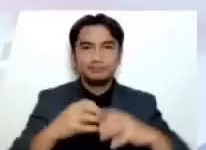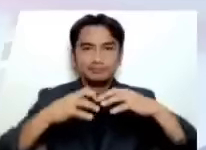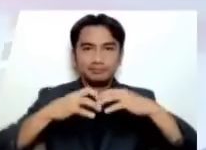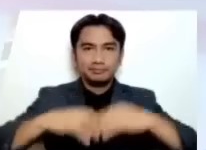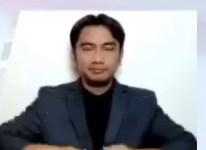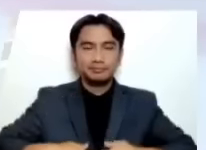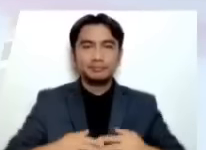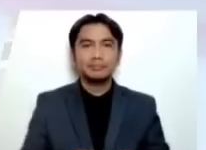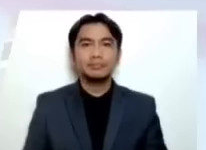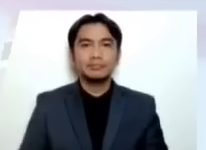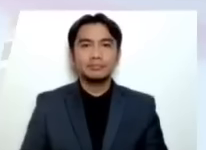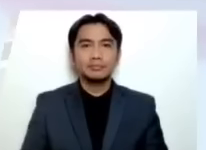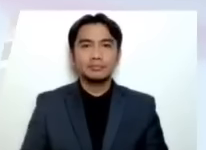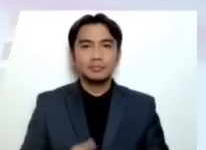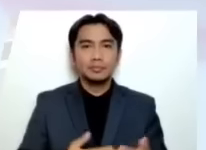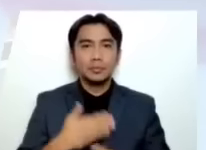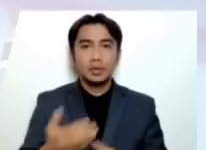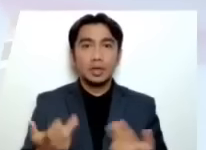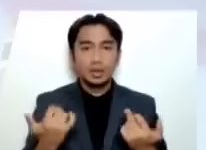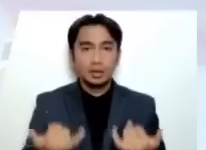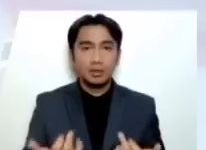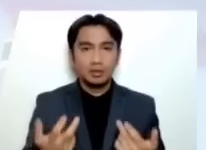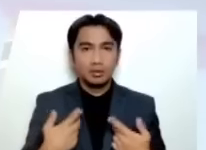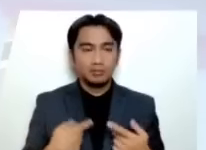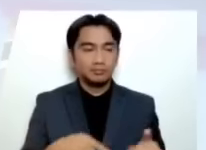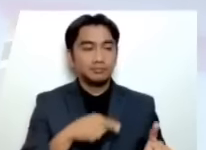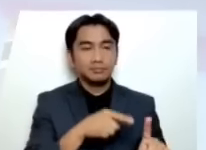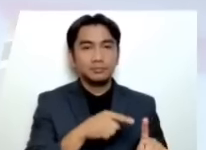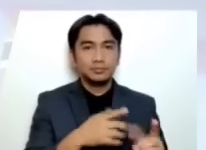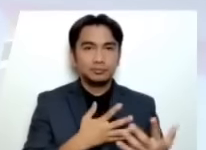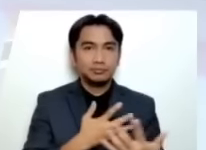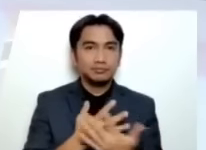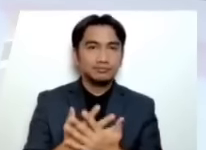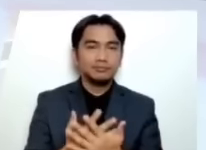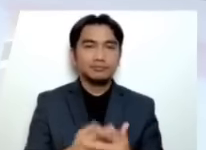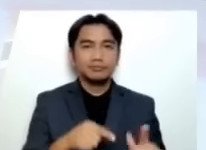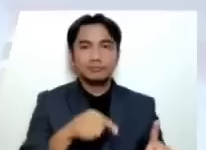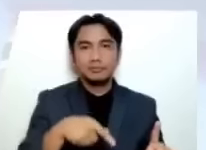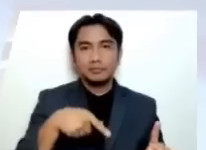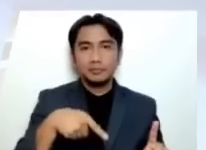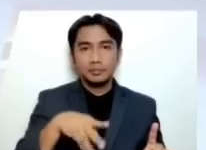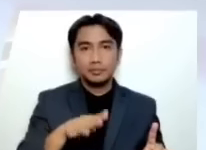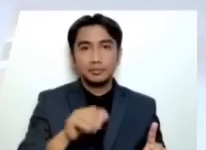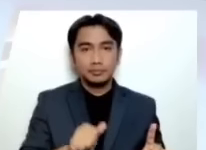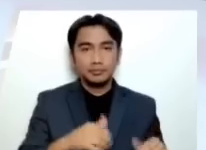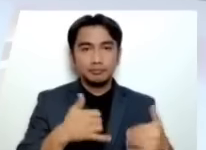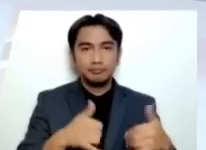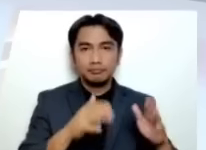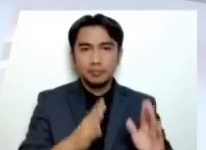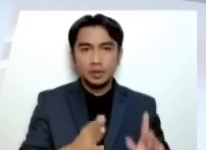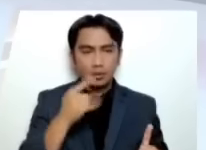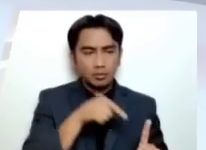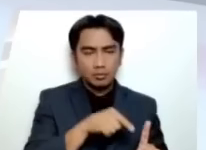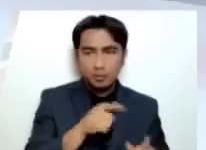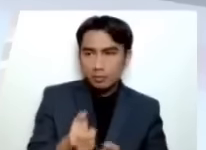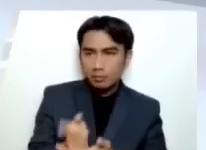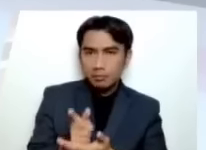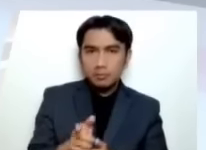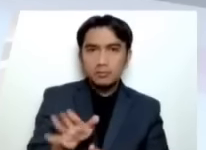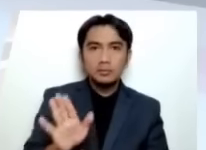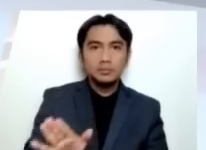Na-inquest na para sa kasong attempted murder ang PBA player na si John Amores matapos umanong barilin ang nakaaway sa basketball